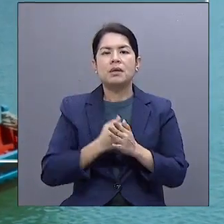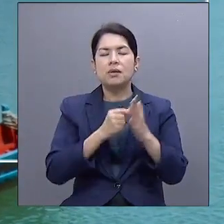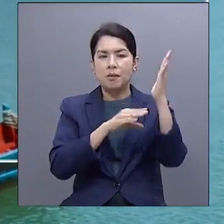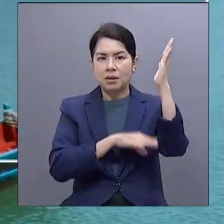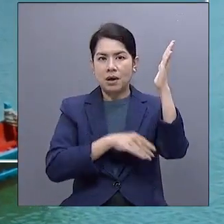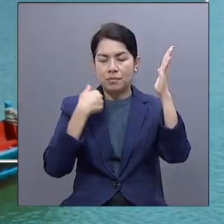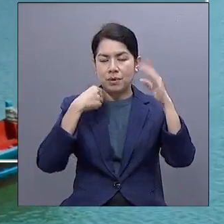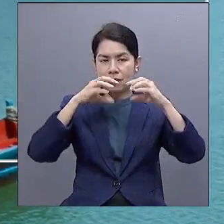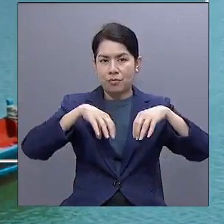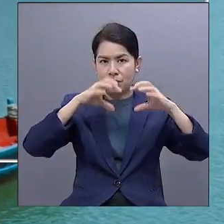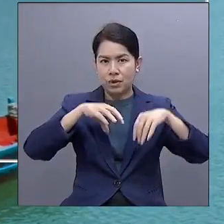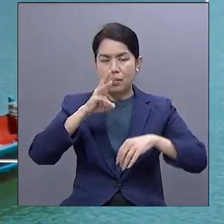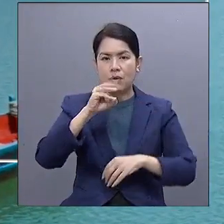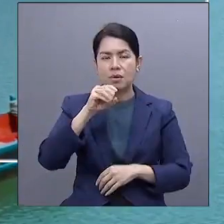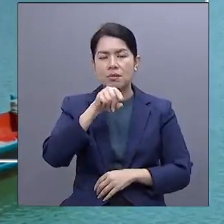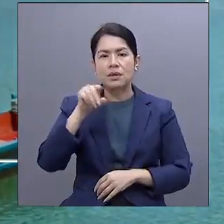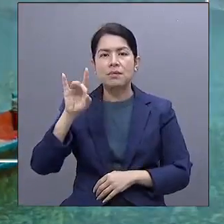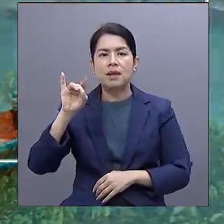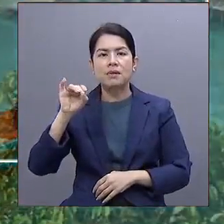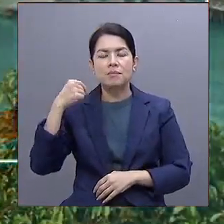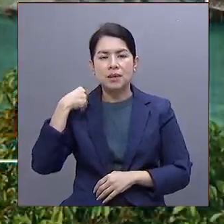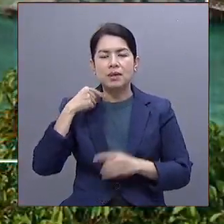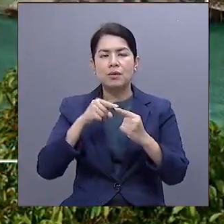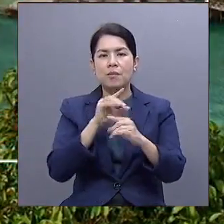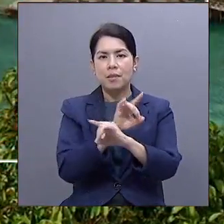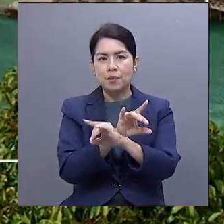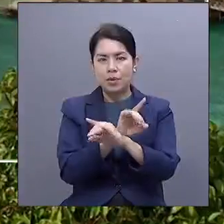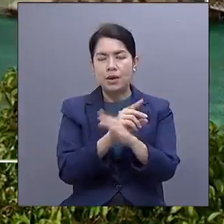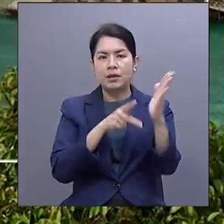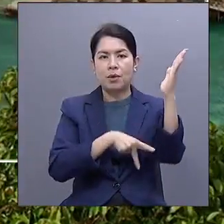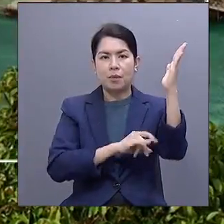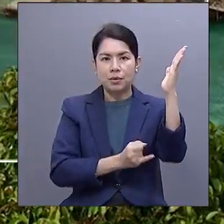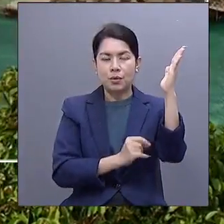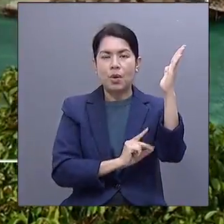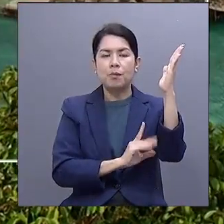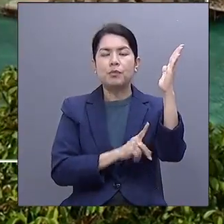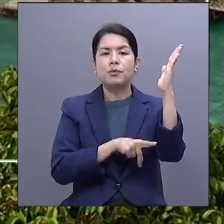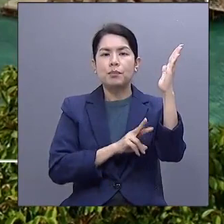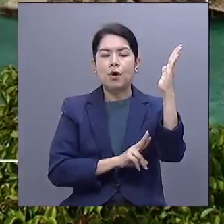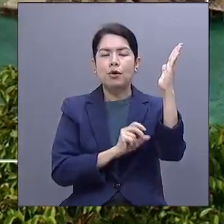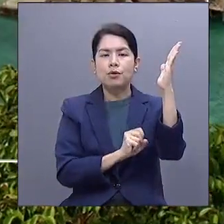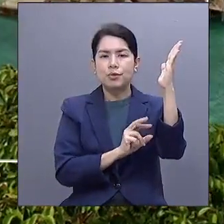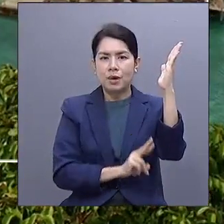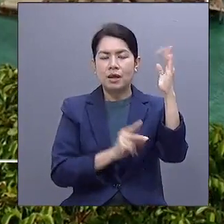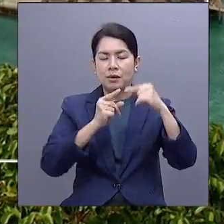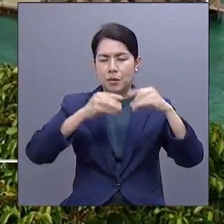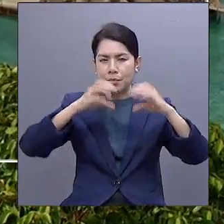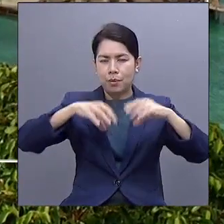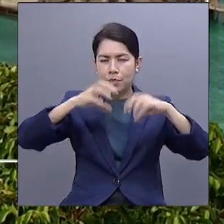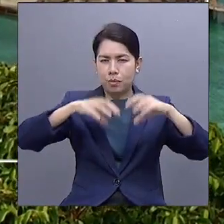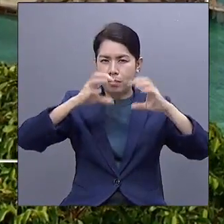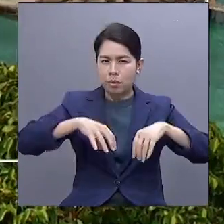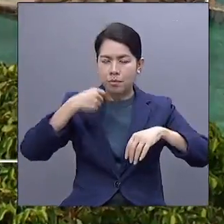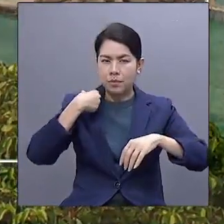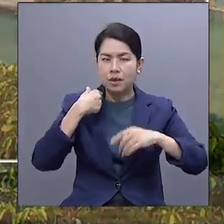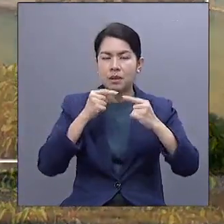ของพื้นที่โดยมีฝนตกหนักที่จังหวัดเพชรบุรีประจวบคีรีขันธ์ชุมพรสุราษฎร์ธานีและมีฝนตกหนักถึงหนักมากบริเวณจัง